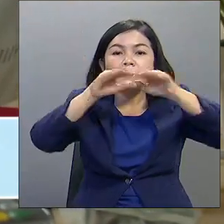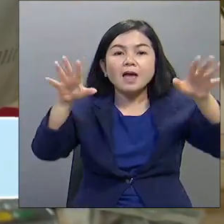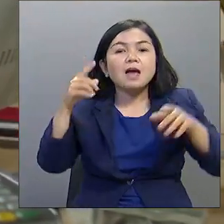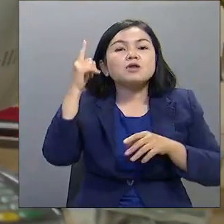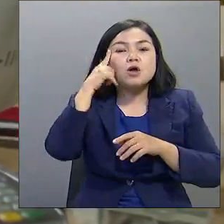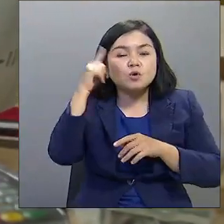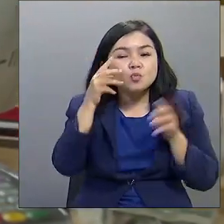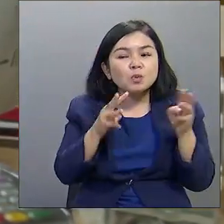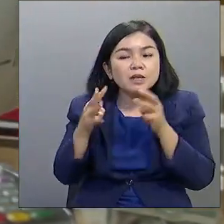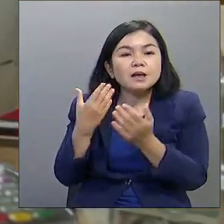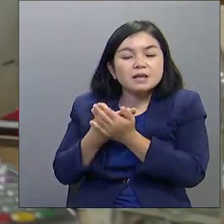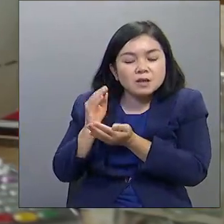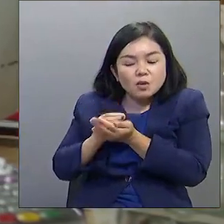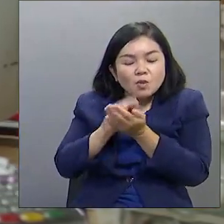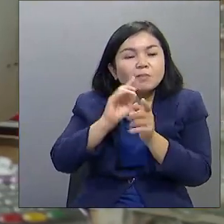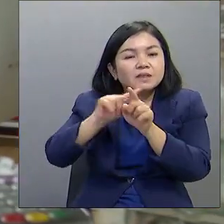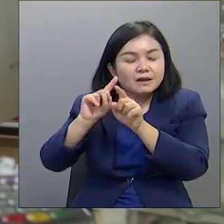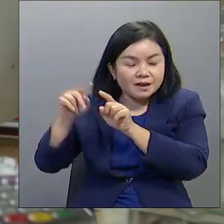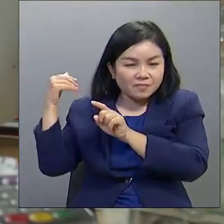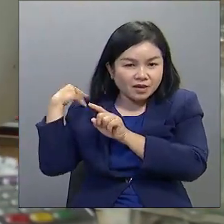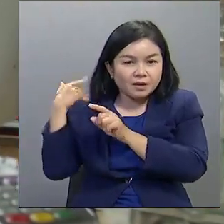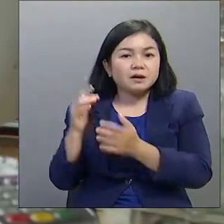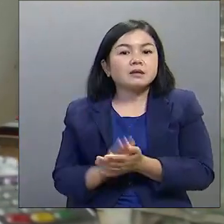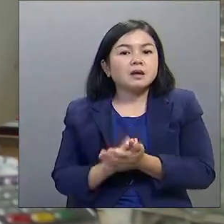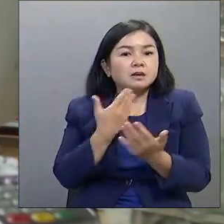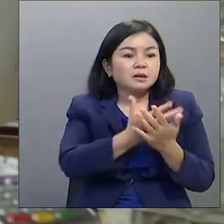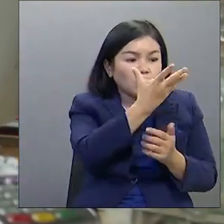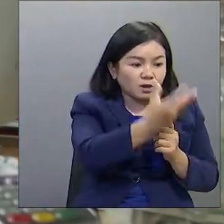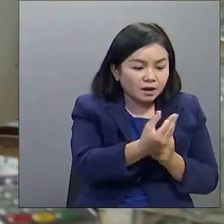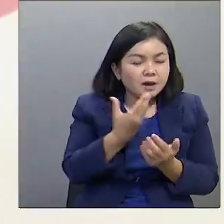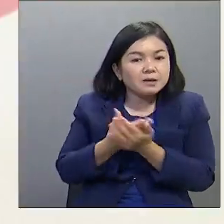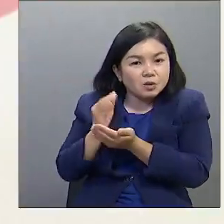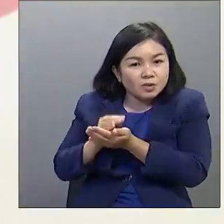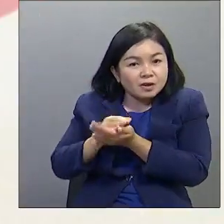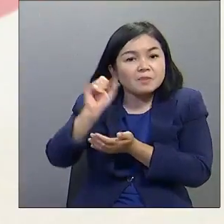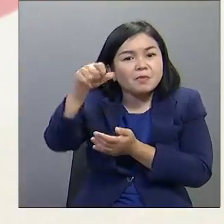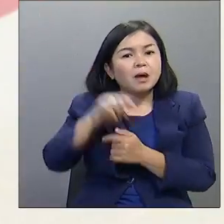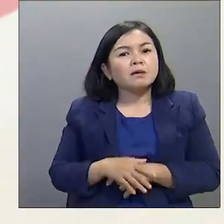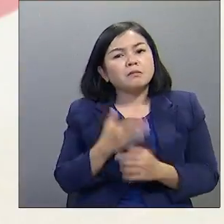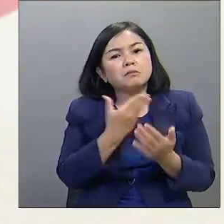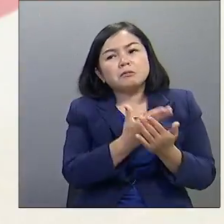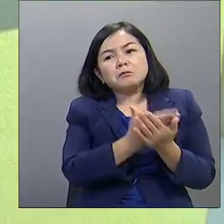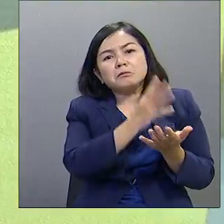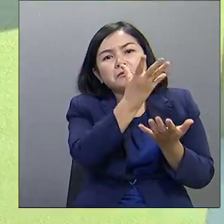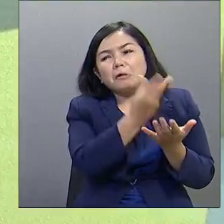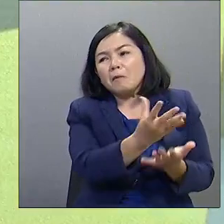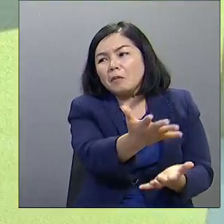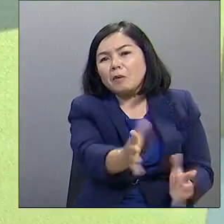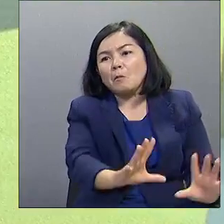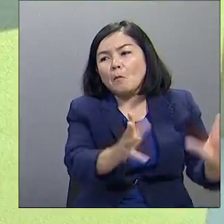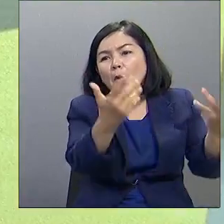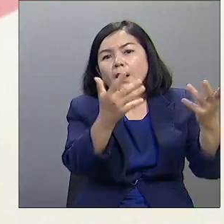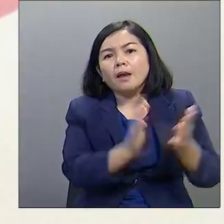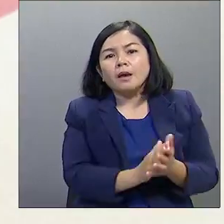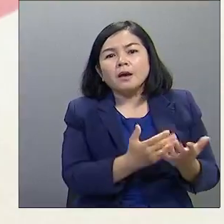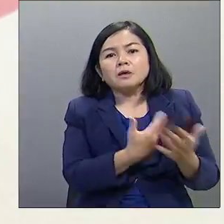ออมกิจกรรมต่างๆอีกมากมายเลยค่ะ ต้องเหลือออมนะแต ่ ที่หนักใจตอนนี้คือไม่ค่อยเหลือให้ออมทั้งมาปุ๊บ